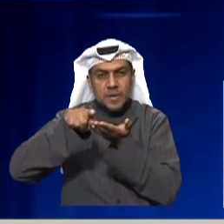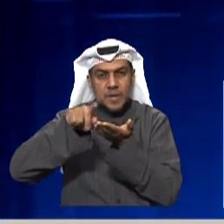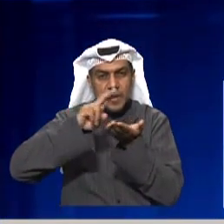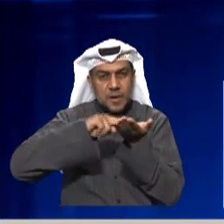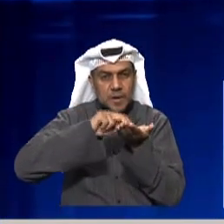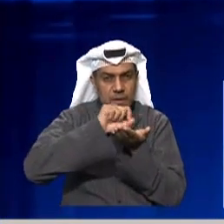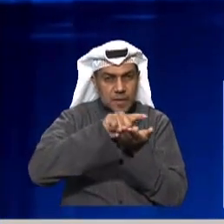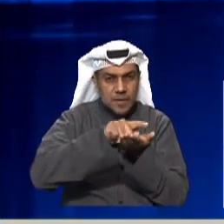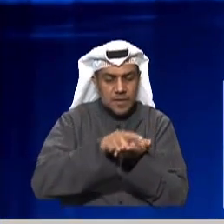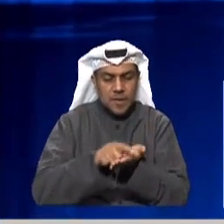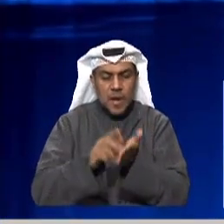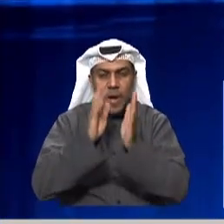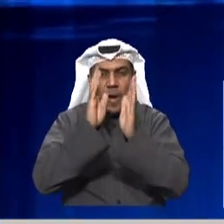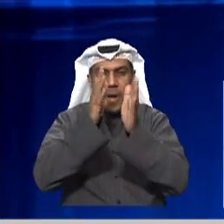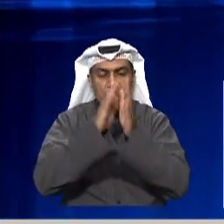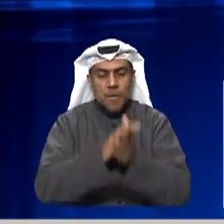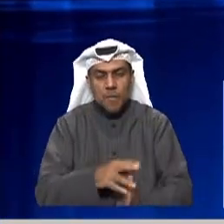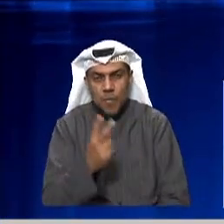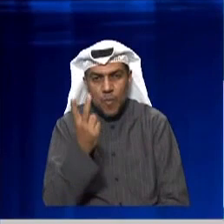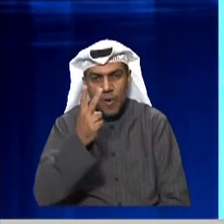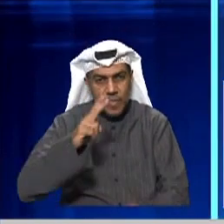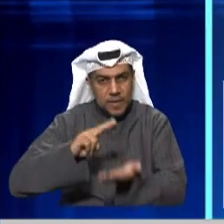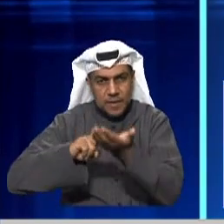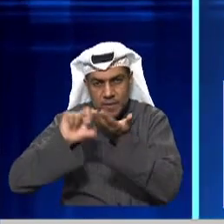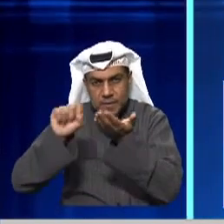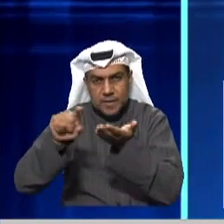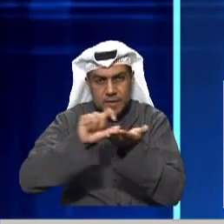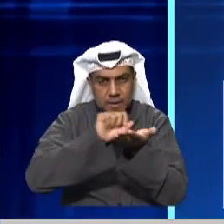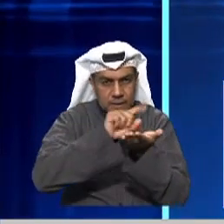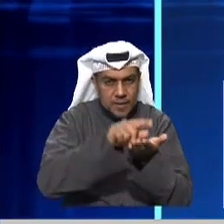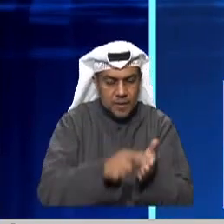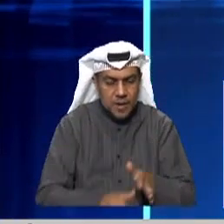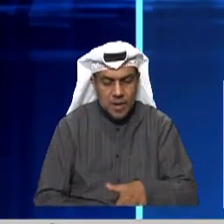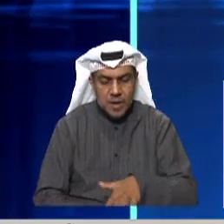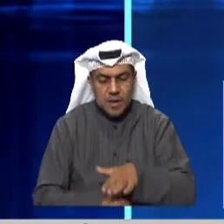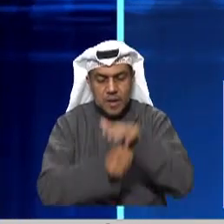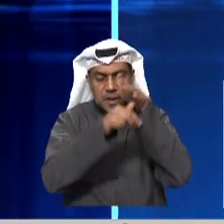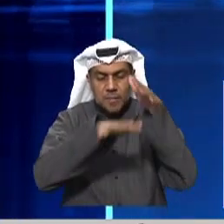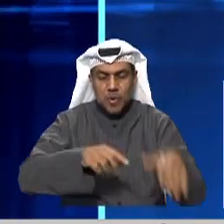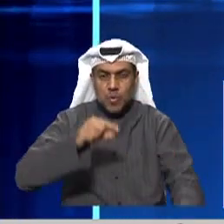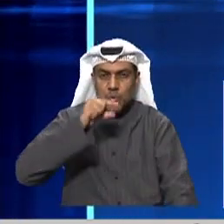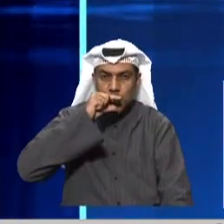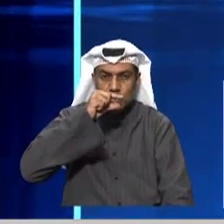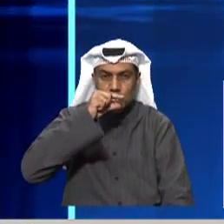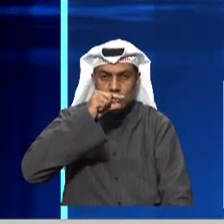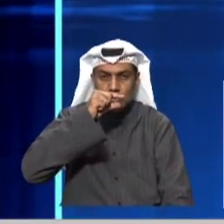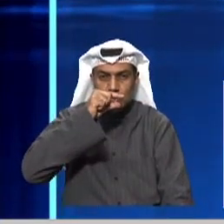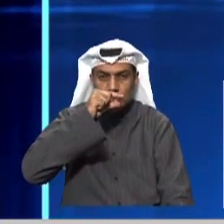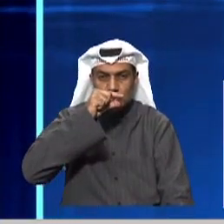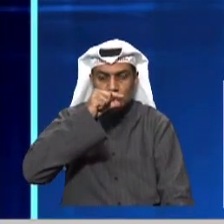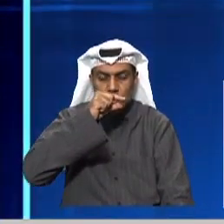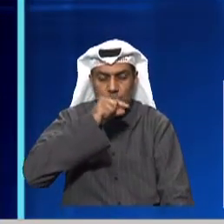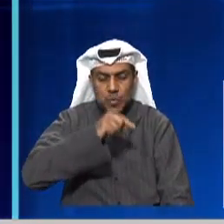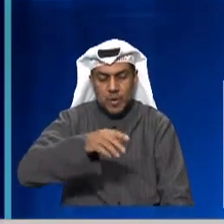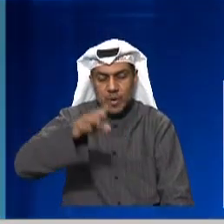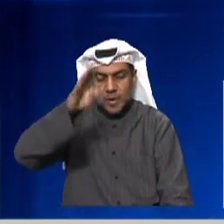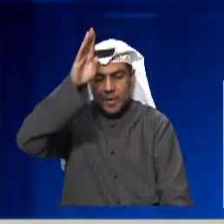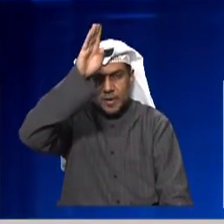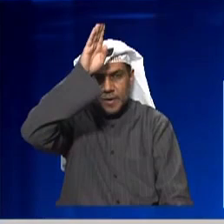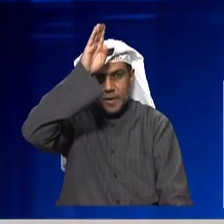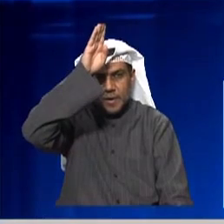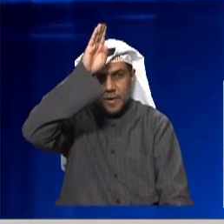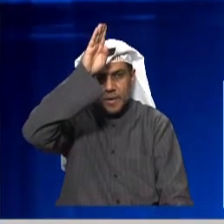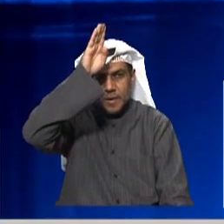ببرقيتي تهنئة إلى فخامة الرئيس الدكتور عبد اللطيف جمال رشيد رئيس جمهورية العراق